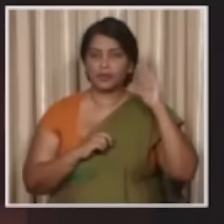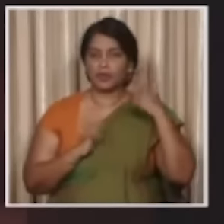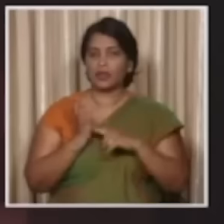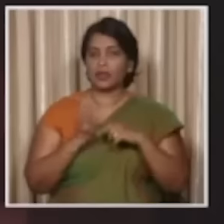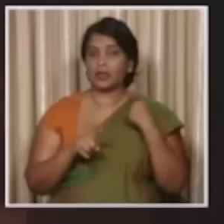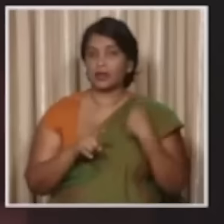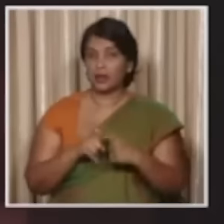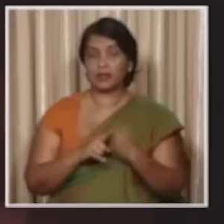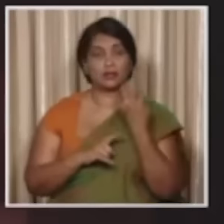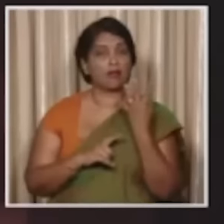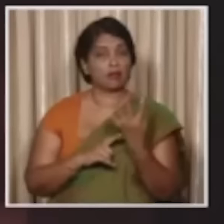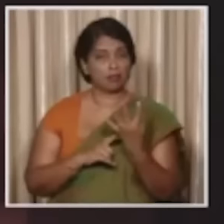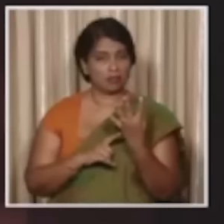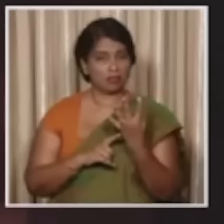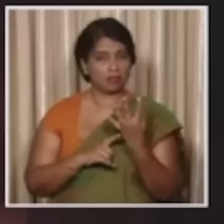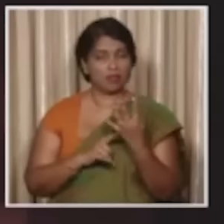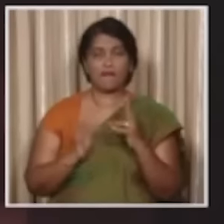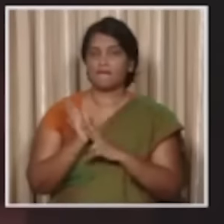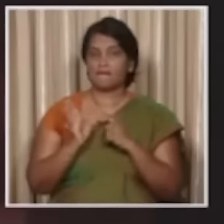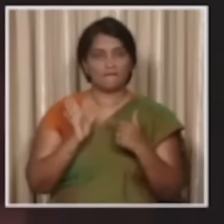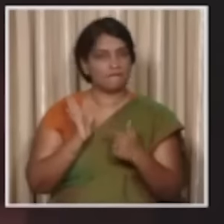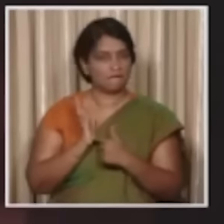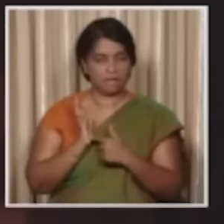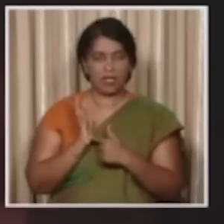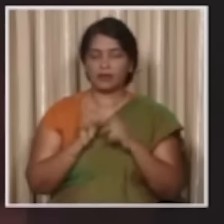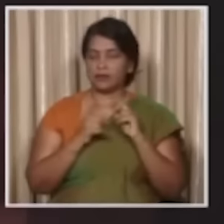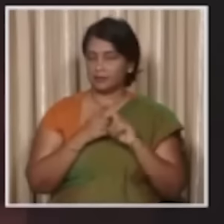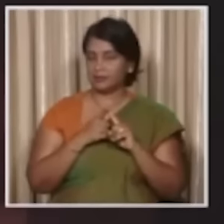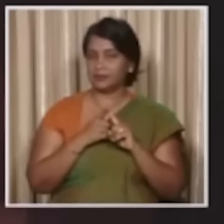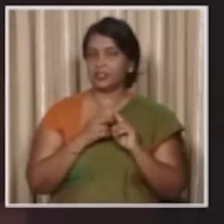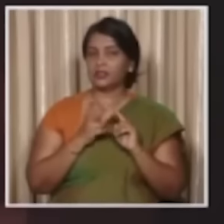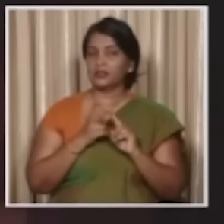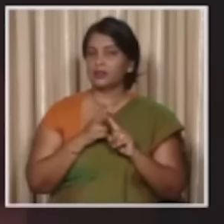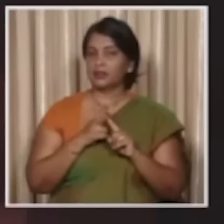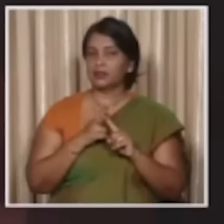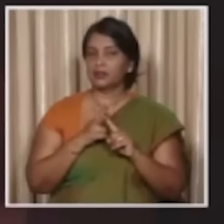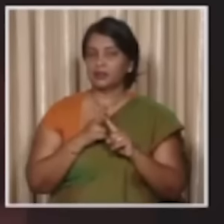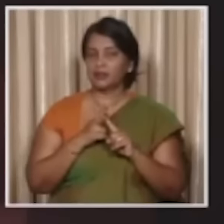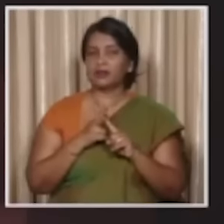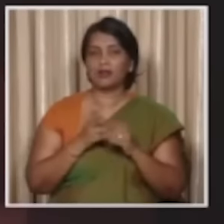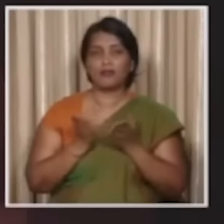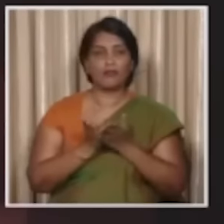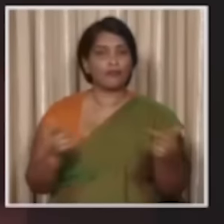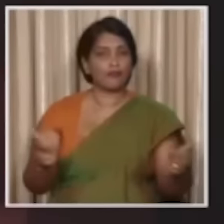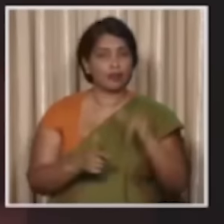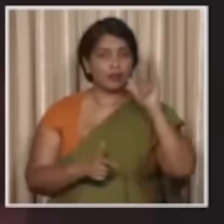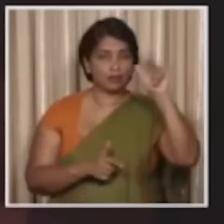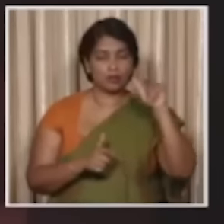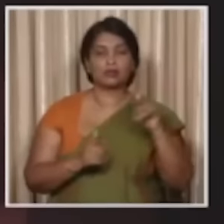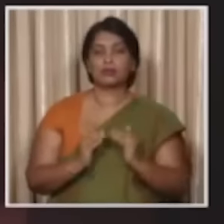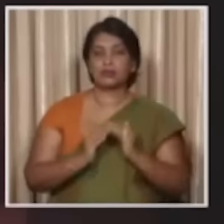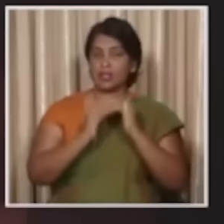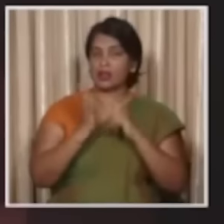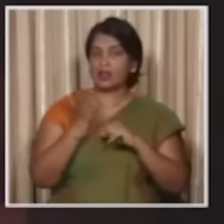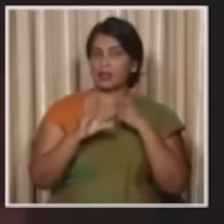ටැක්සස් හතරක් වැඩෙනවා. වැට් එක ගහනවා එකතු කළ අගේ මත බද්ද. පැල් එක ගහනවා වරාය හා ගුවන් තොටුපළ සංවර්ධන